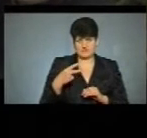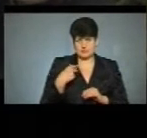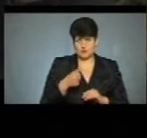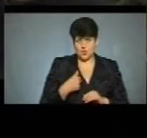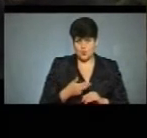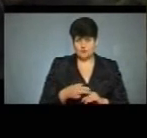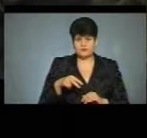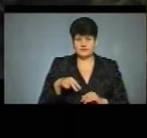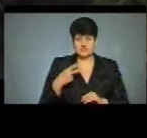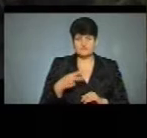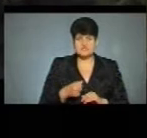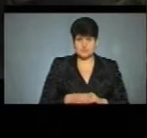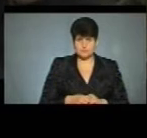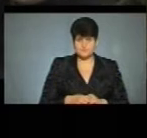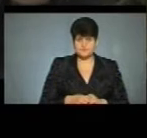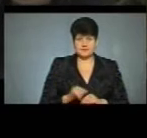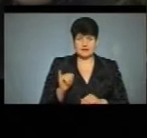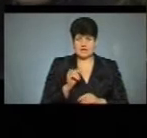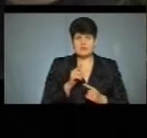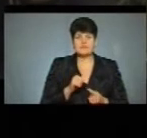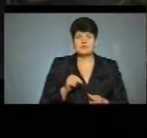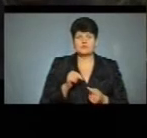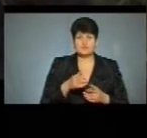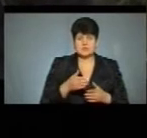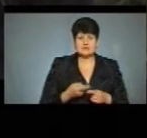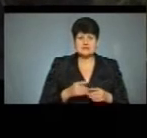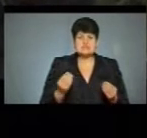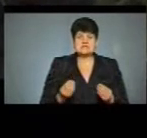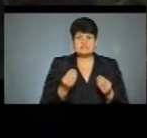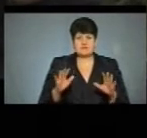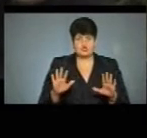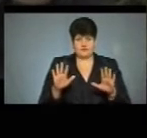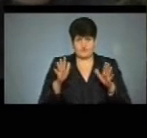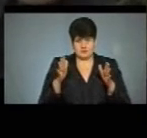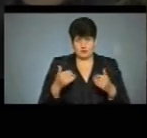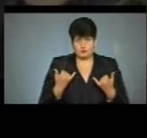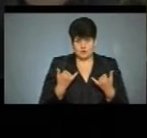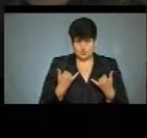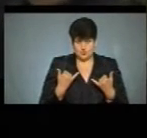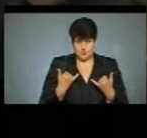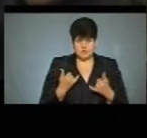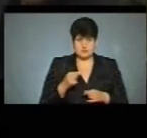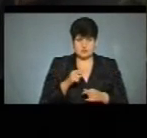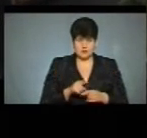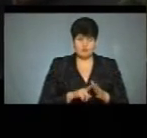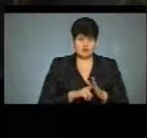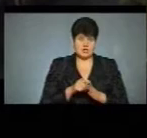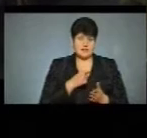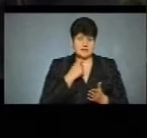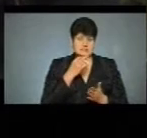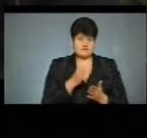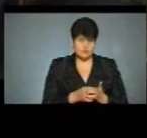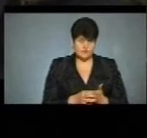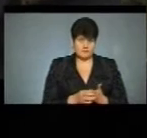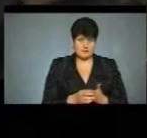року, 2020-го. Ну і відповідно це свіжий випадок, тому що ми сьогодні за нього почали звітуватися, тобто